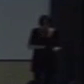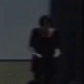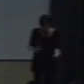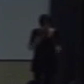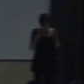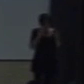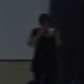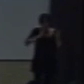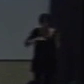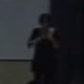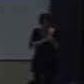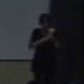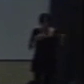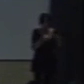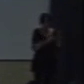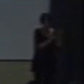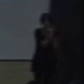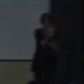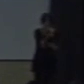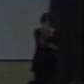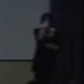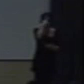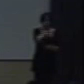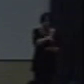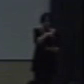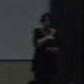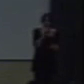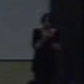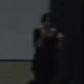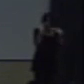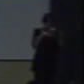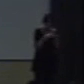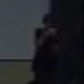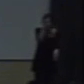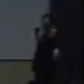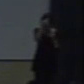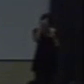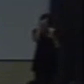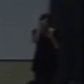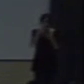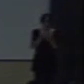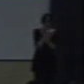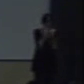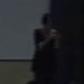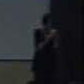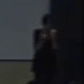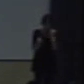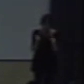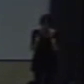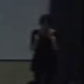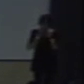que mai que els periodistes siguem conscients de que hem de ser ètics, que hem de ser rigorosos, que hem de contrastar les informacions, encara que